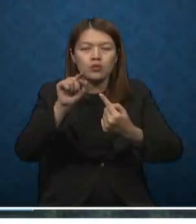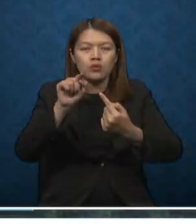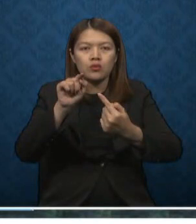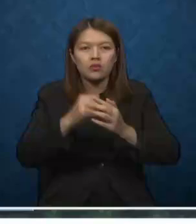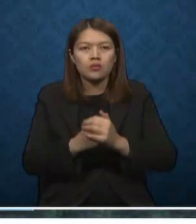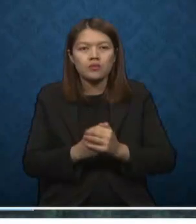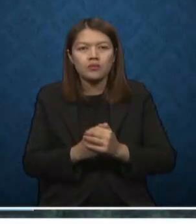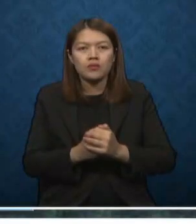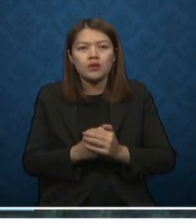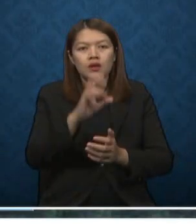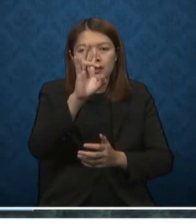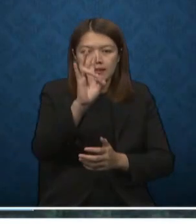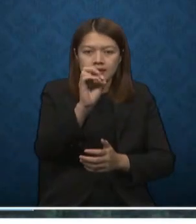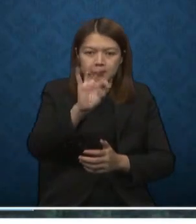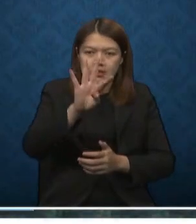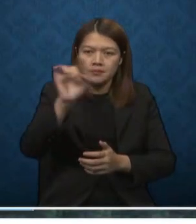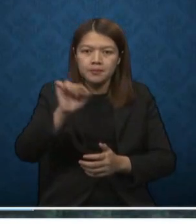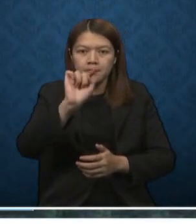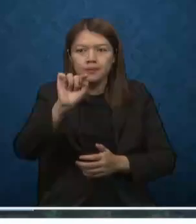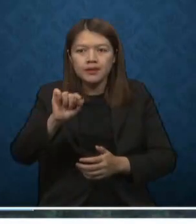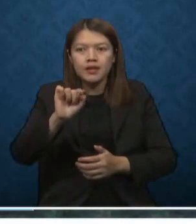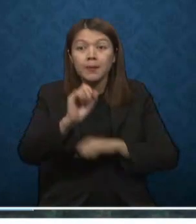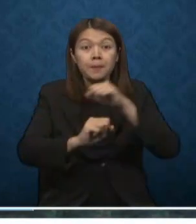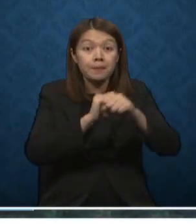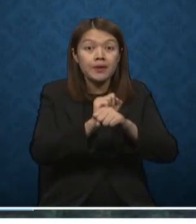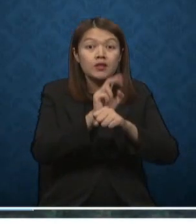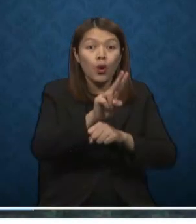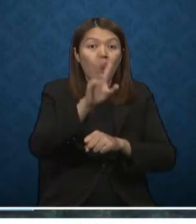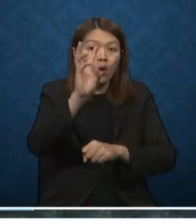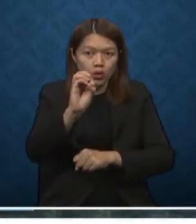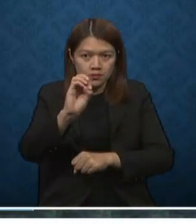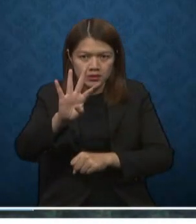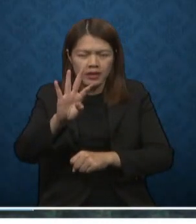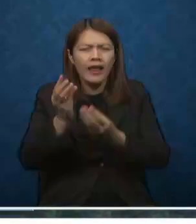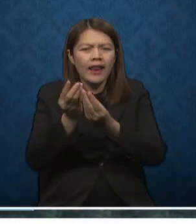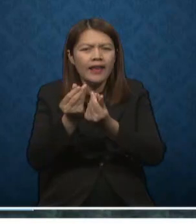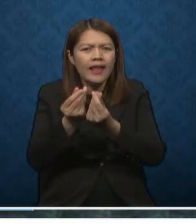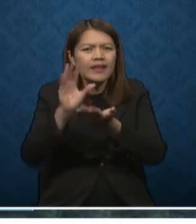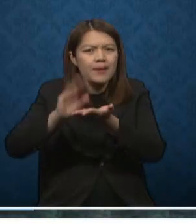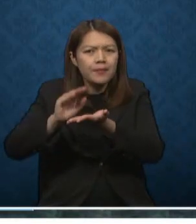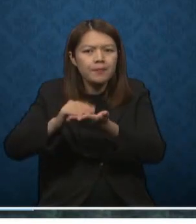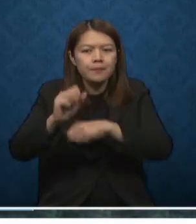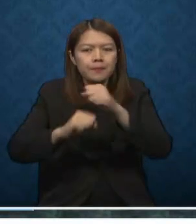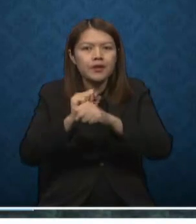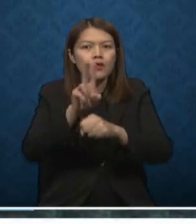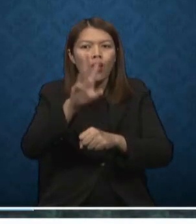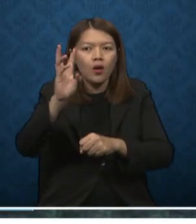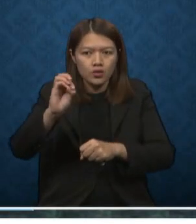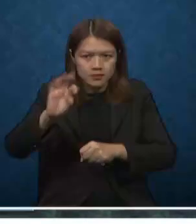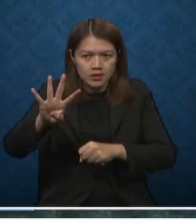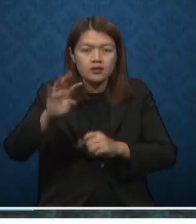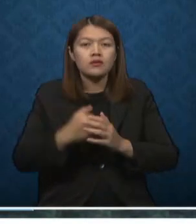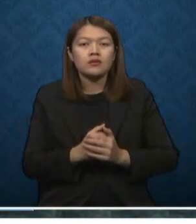ณ174นะครับในปี2564อันนี้เป็นสถิติปี2564นะครับ